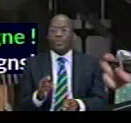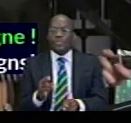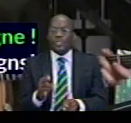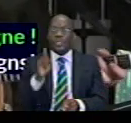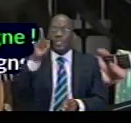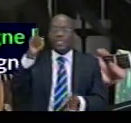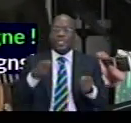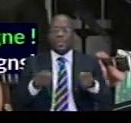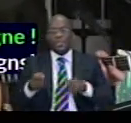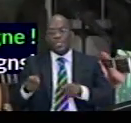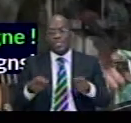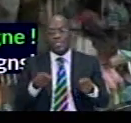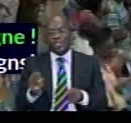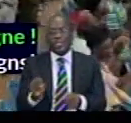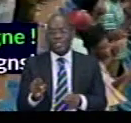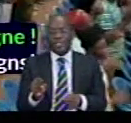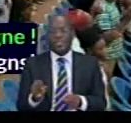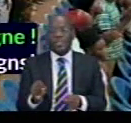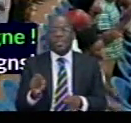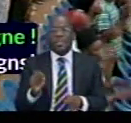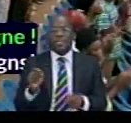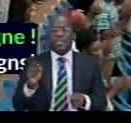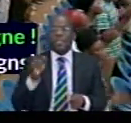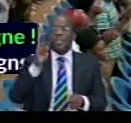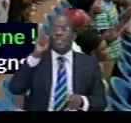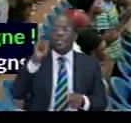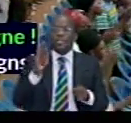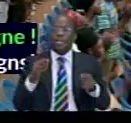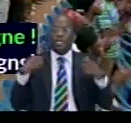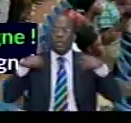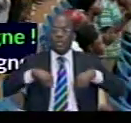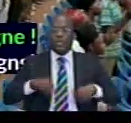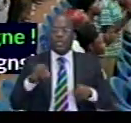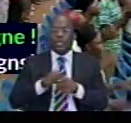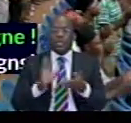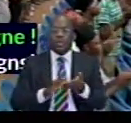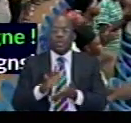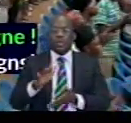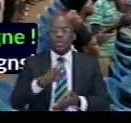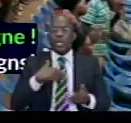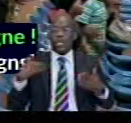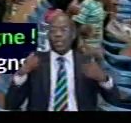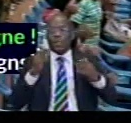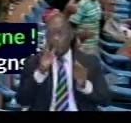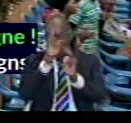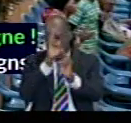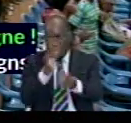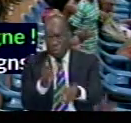il règne. Revêtu de gloire et de majesté,